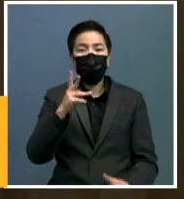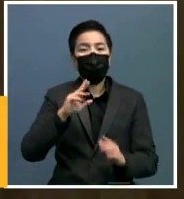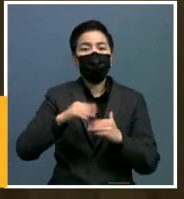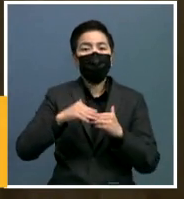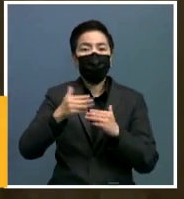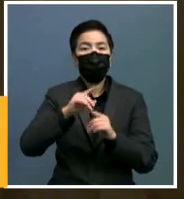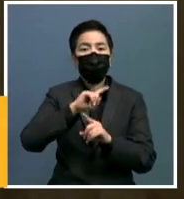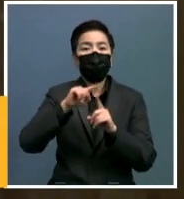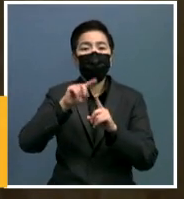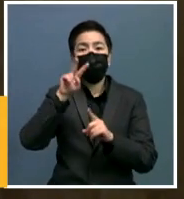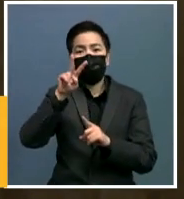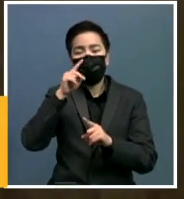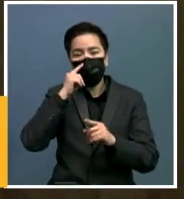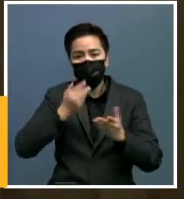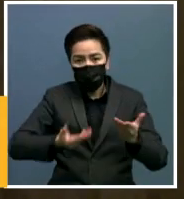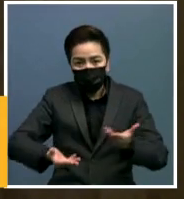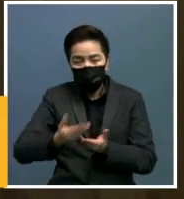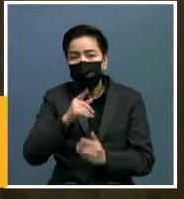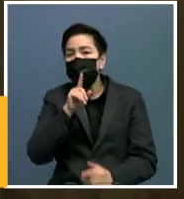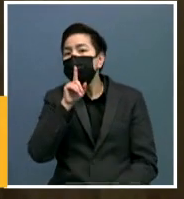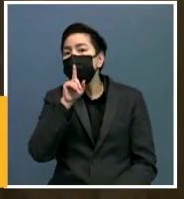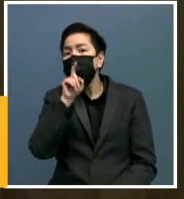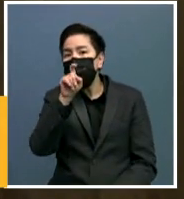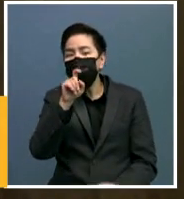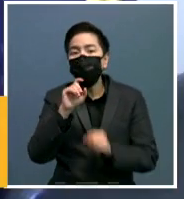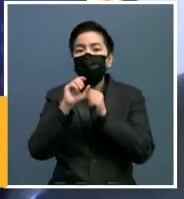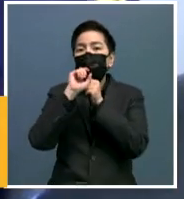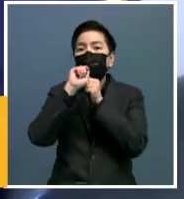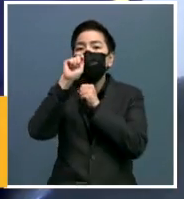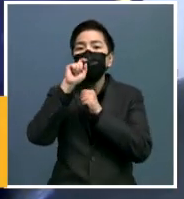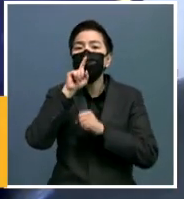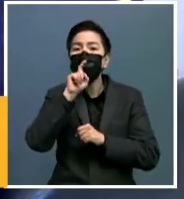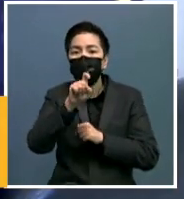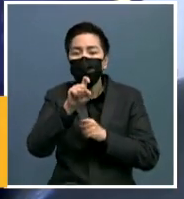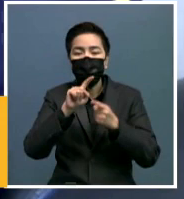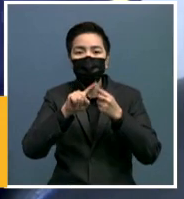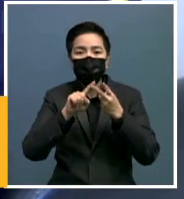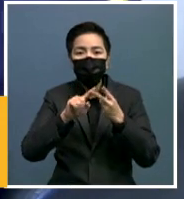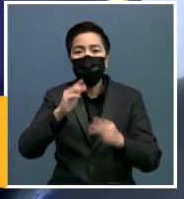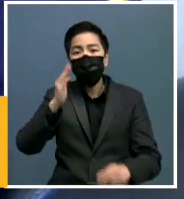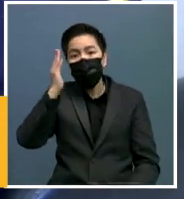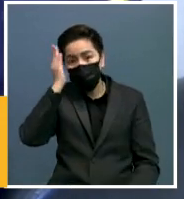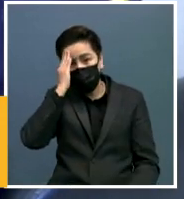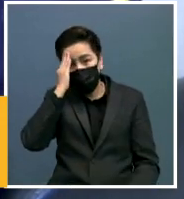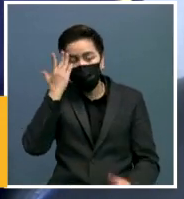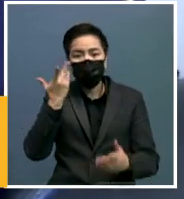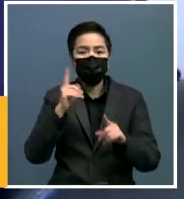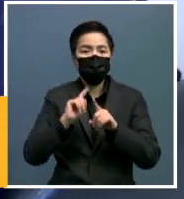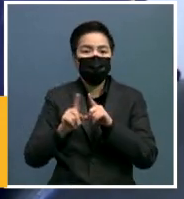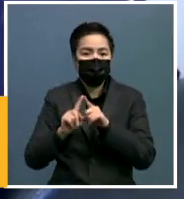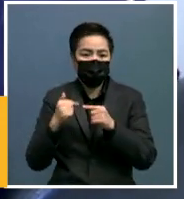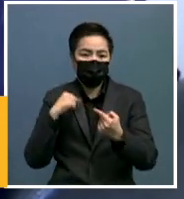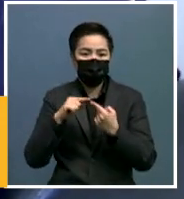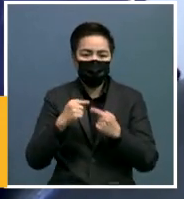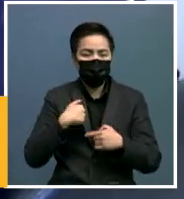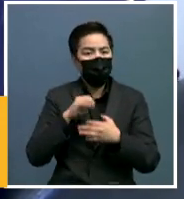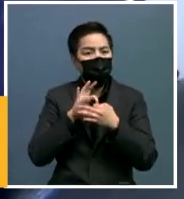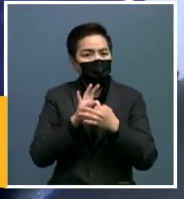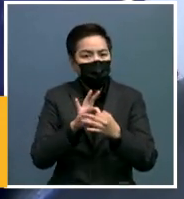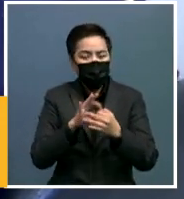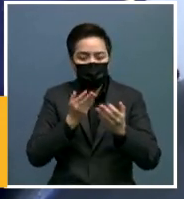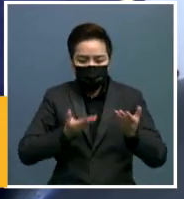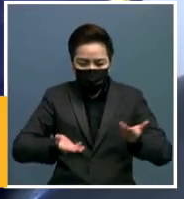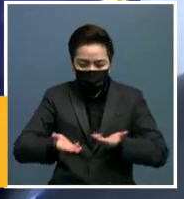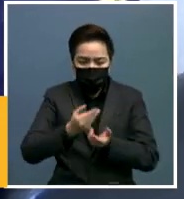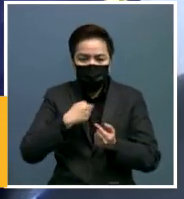ที่ 2จะเป็นการพิจารณากระทู้ถามแล้วก็เรื่องเพื่อทราบรวมถึงเรื่องเพื่อทราบคนอื่นๆซึ่งตนก็เป็นห่วงนะครับ